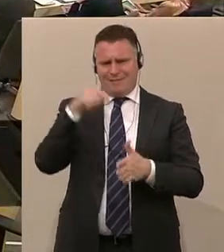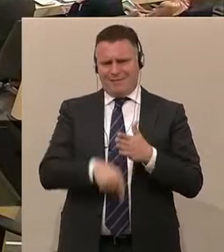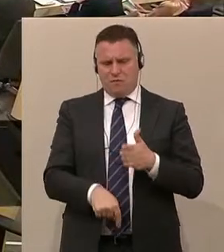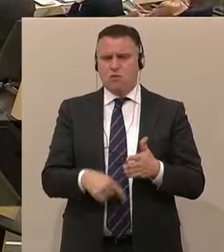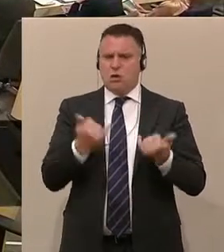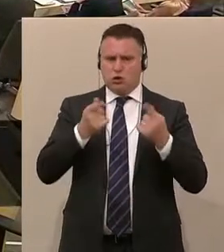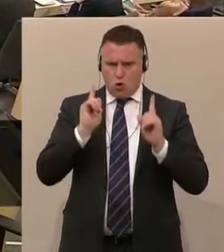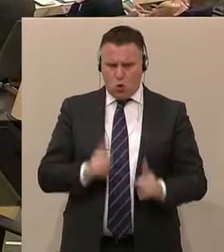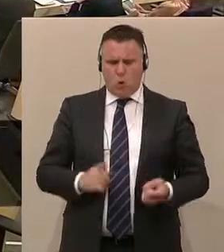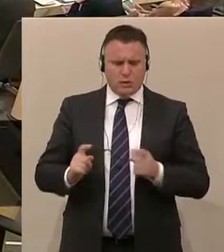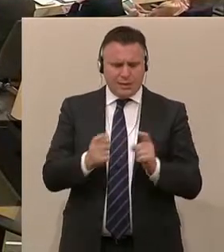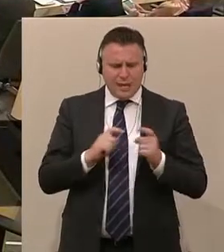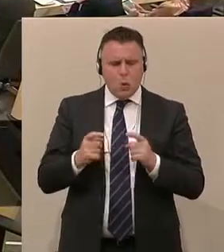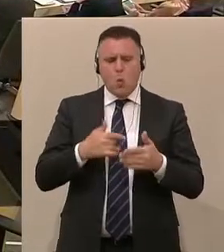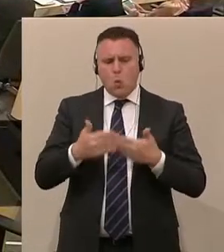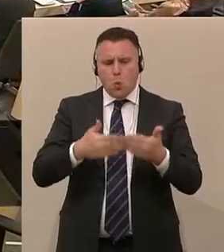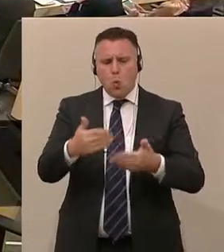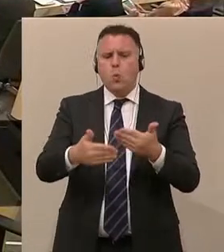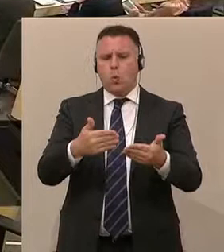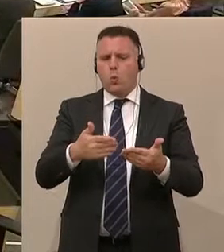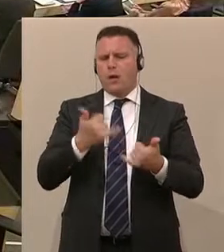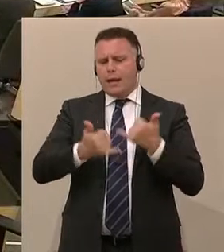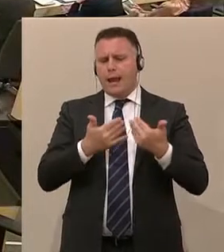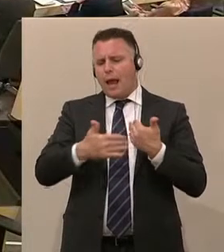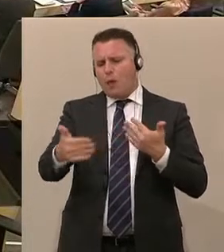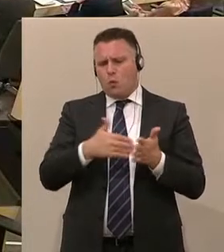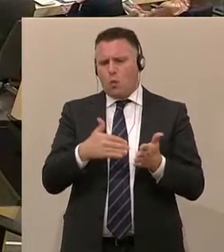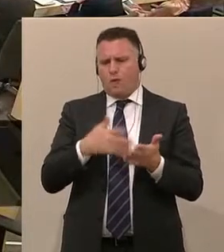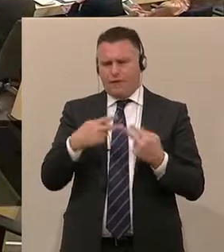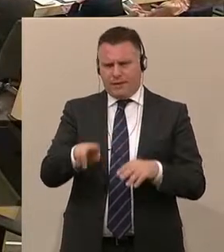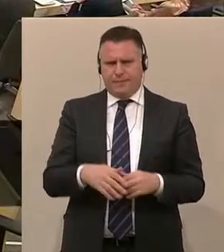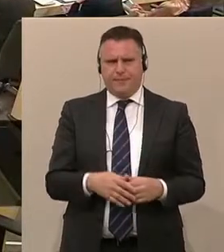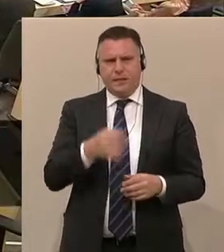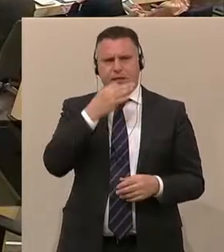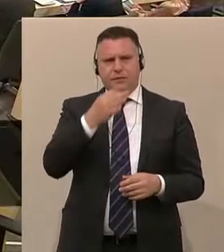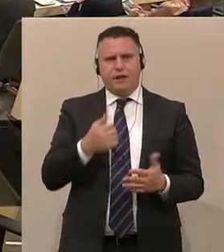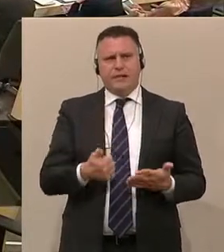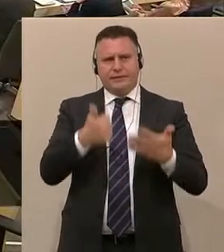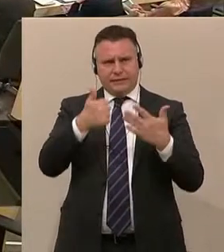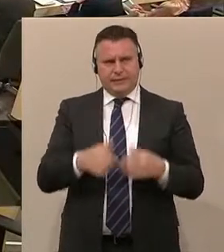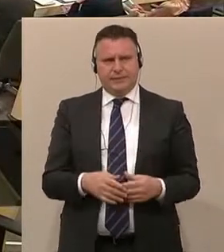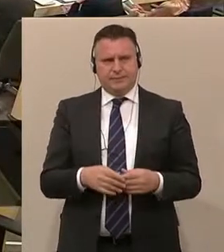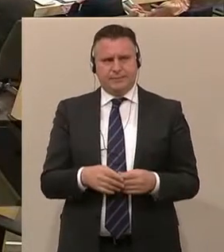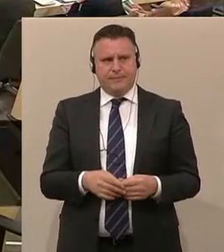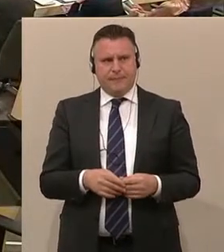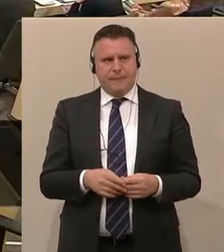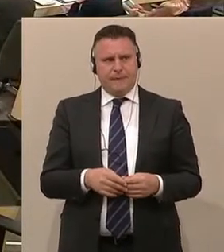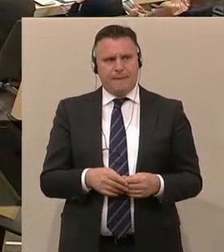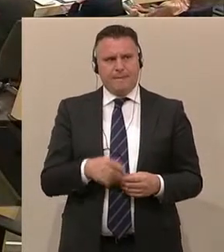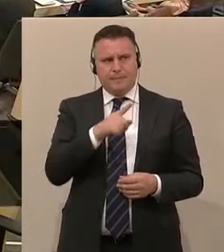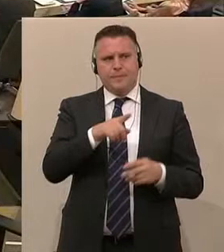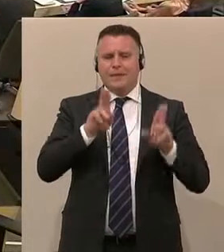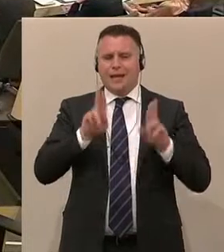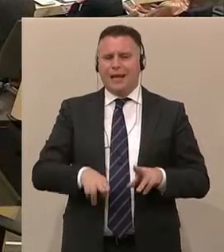Dialog wurde eingeleitet und wird nun während des gesamten Jahres fortgesetzt. Zur Frage 6. Die Frage allfälliger